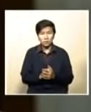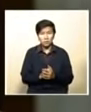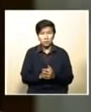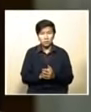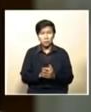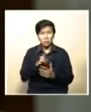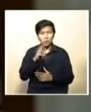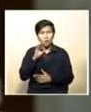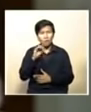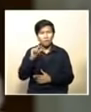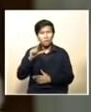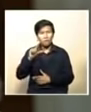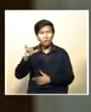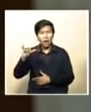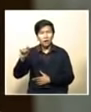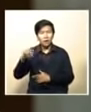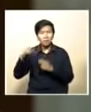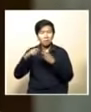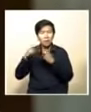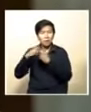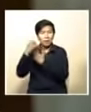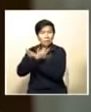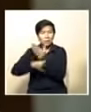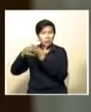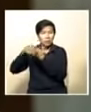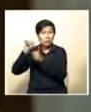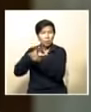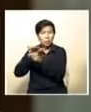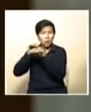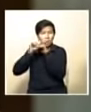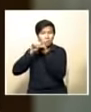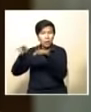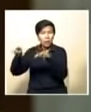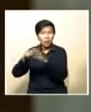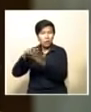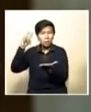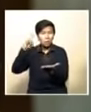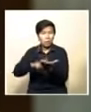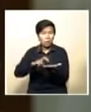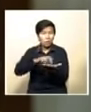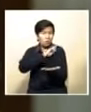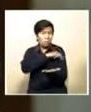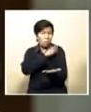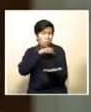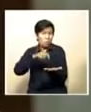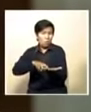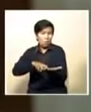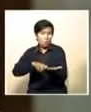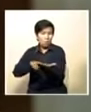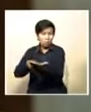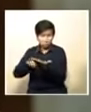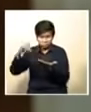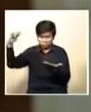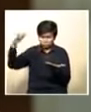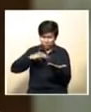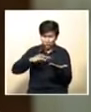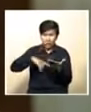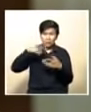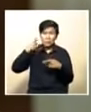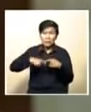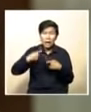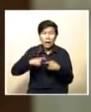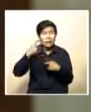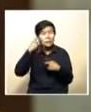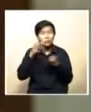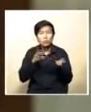ทางเข้าแล้วก็ออกของเราในทางประเทศไทยเราแล้วกันนะครับตรงนี้เมื่อเช้